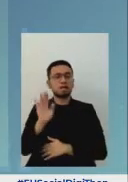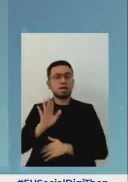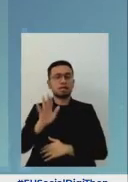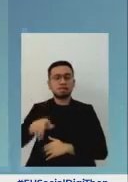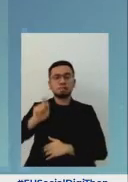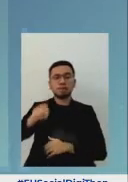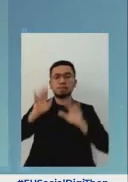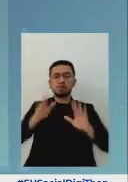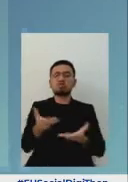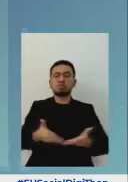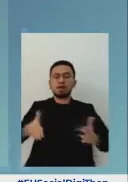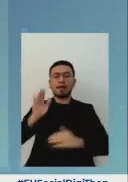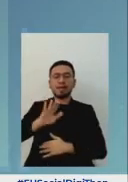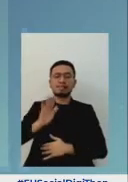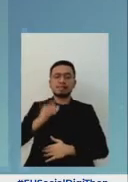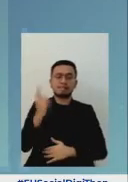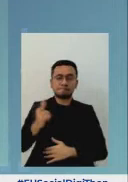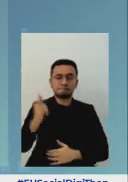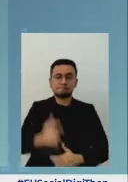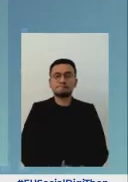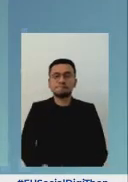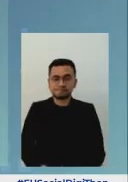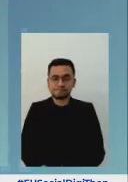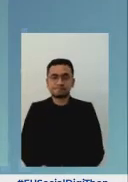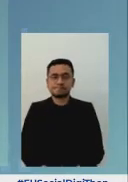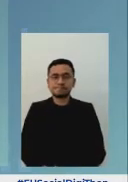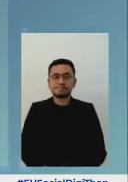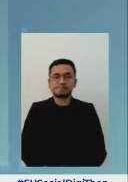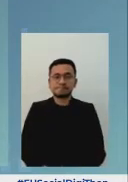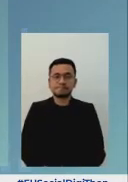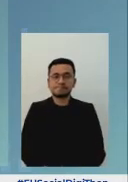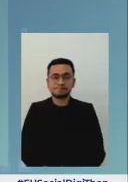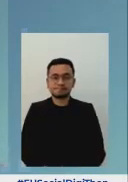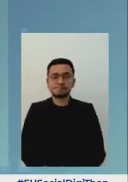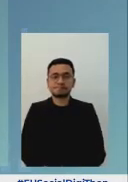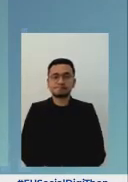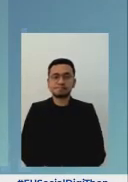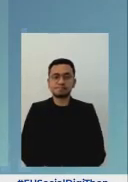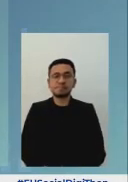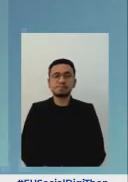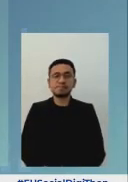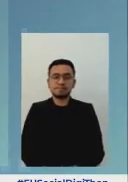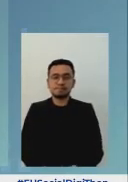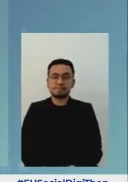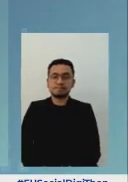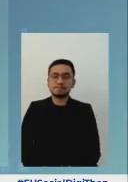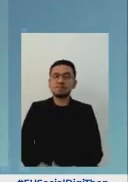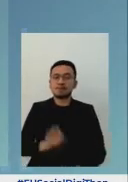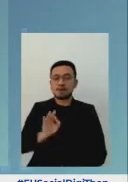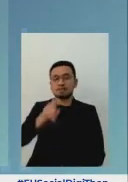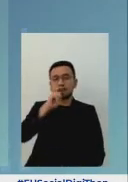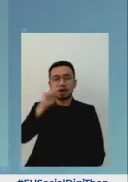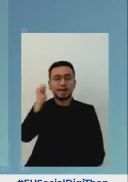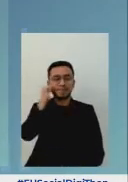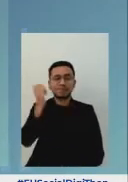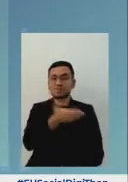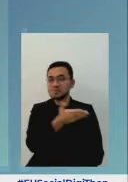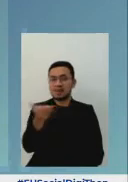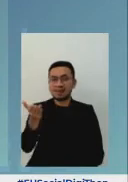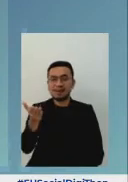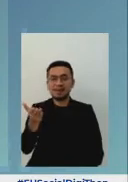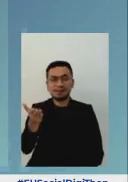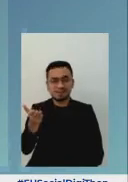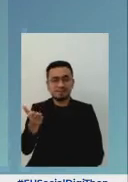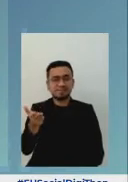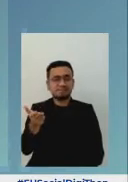media kita ya. Nah, teman-teman peserta You Social Digiton, yuk mulai memikirkan nih solusi